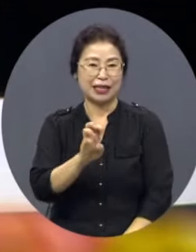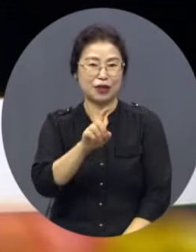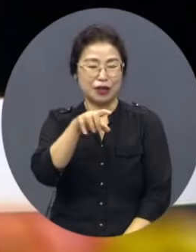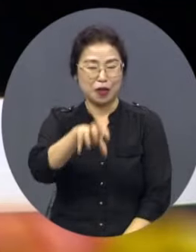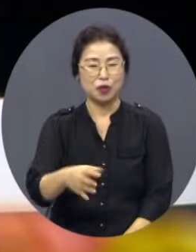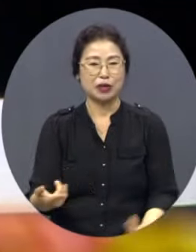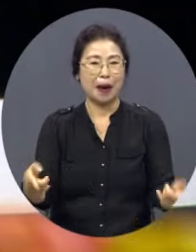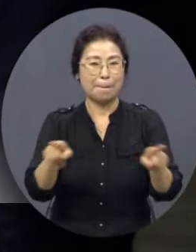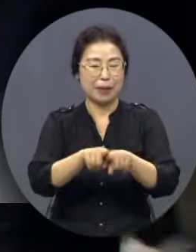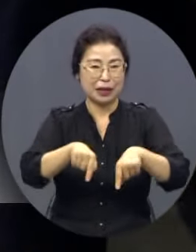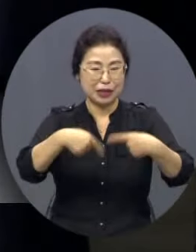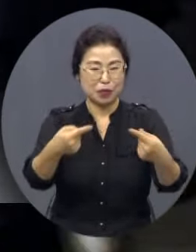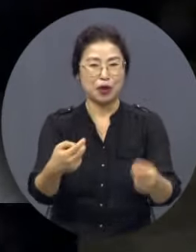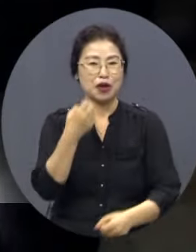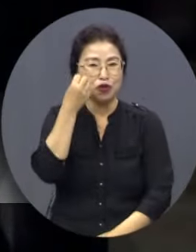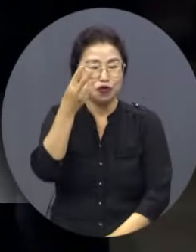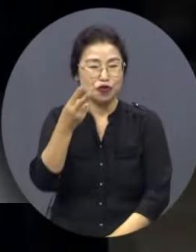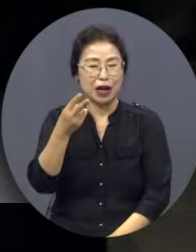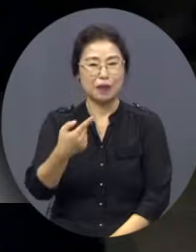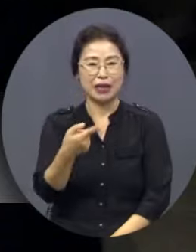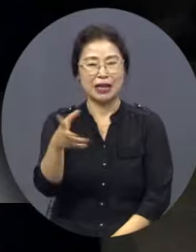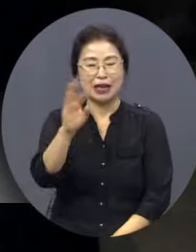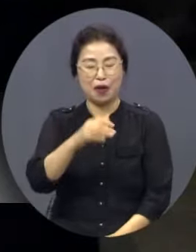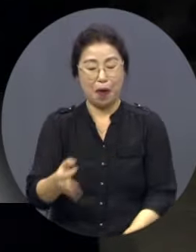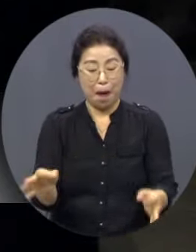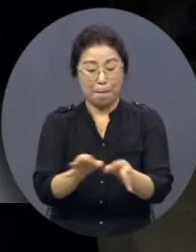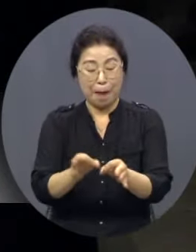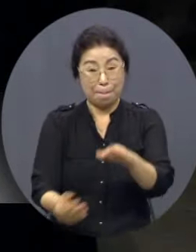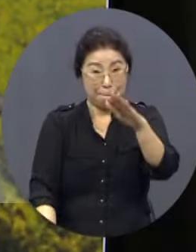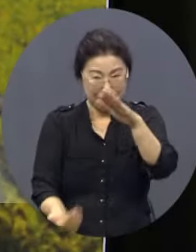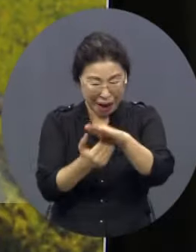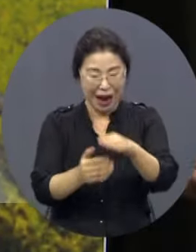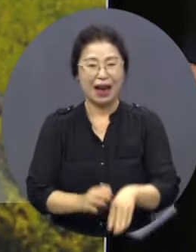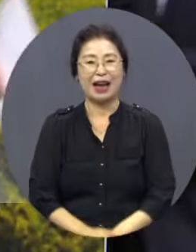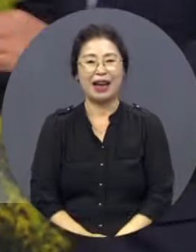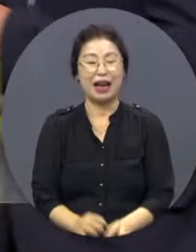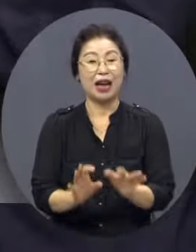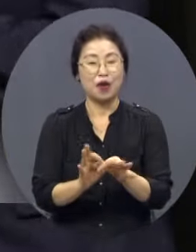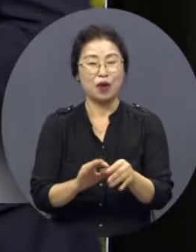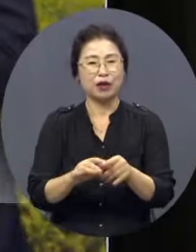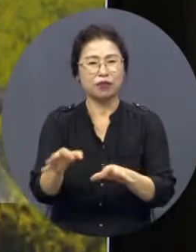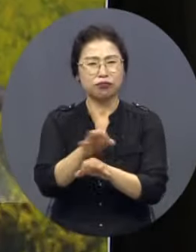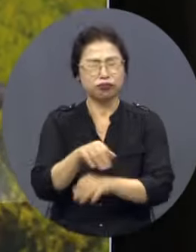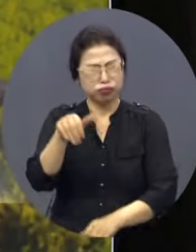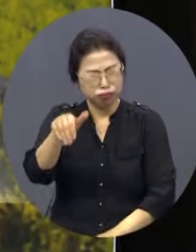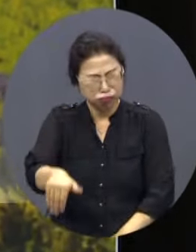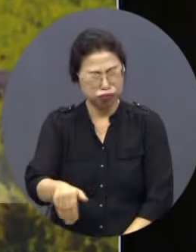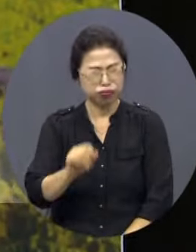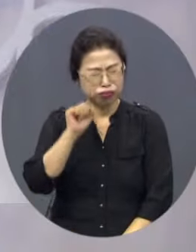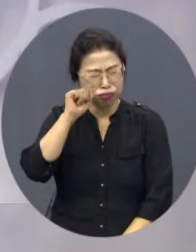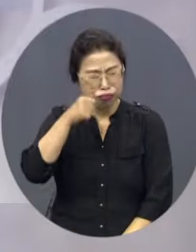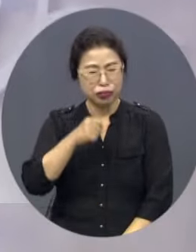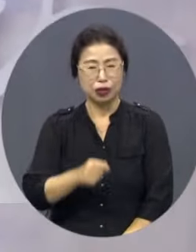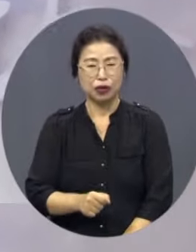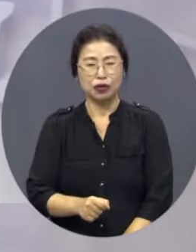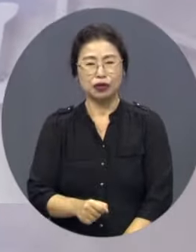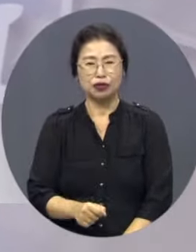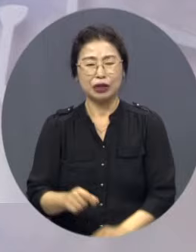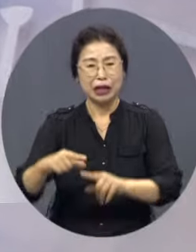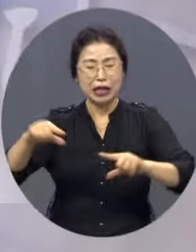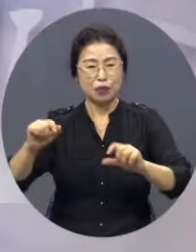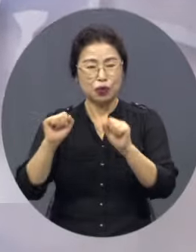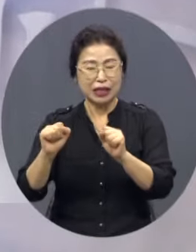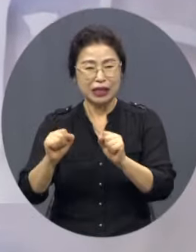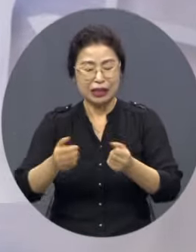31곳이 참여해 두 달 만에 1억 원이 모였습니다. 모금액은 경제적 어려움을 겪고 있는 제1제주인들에게